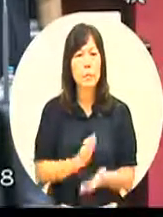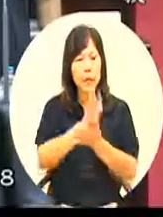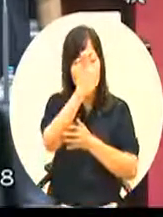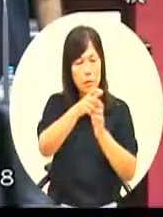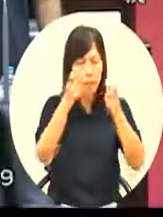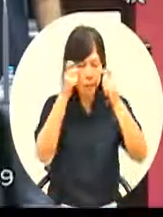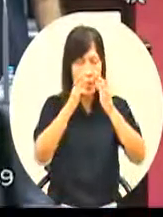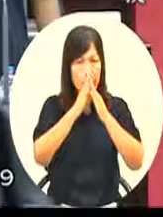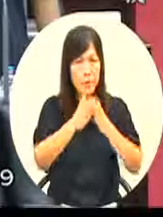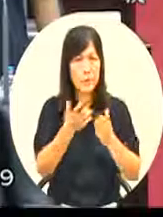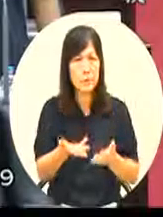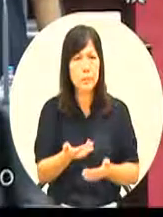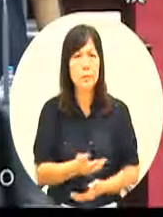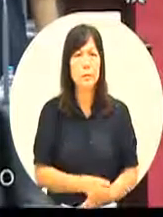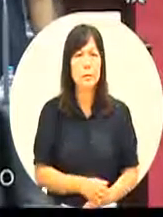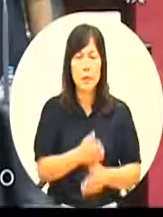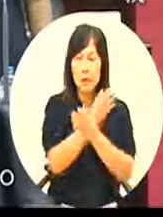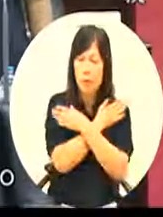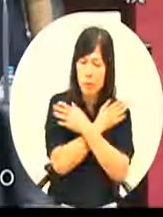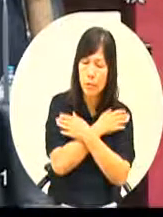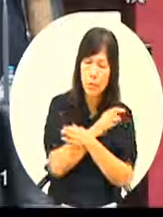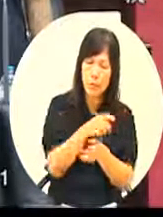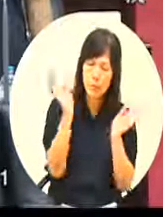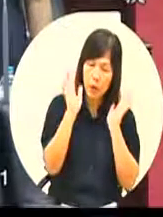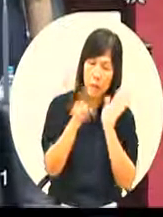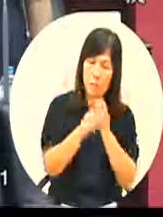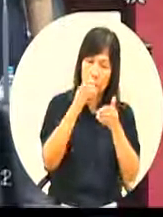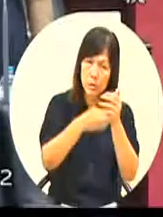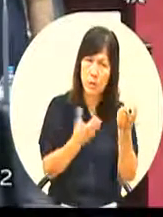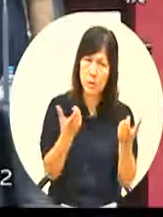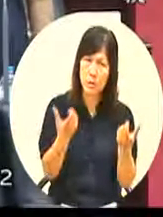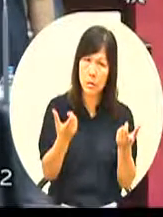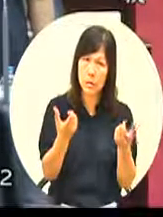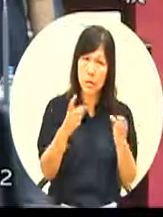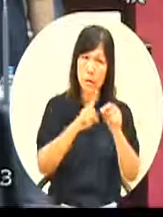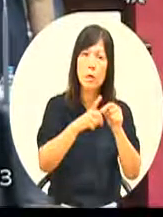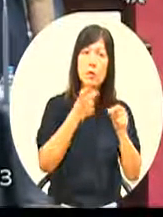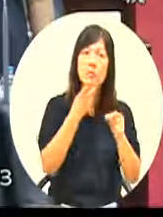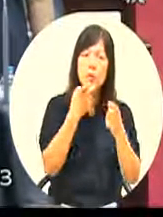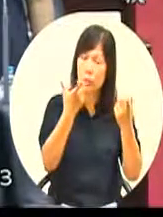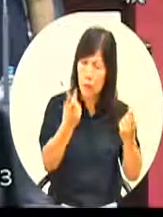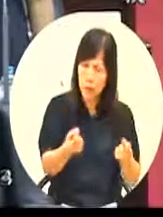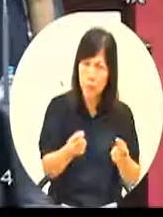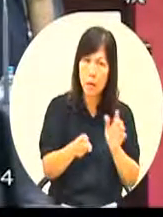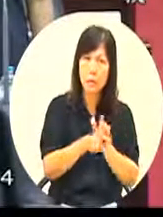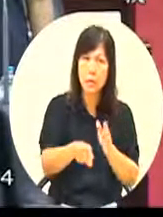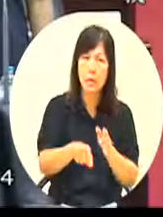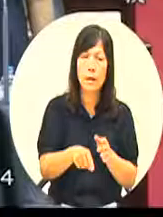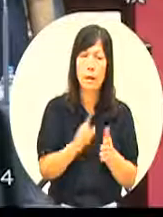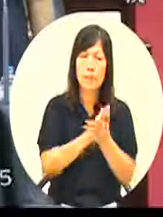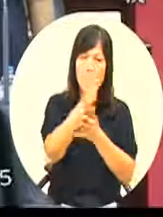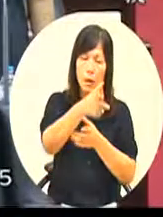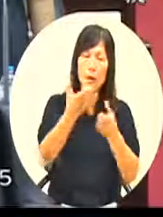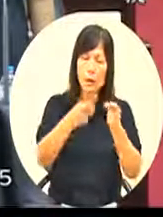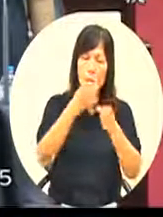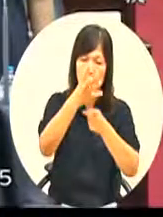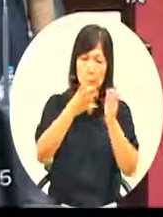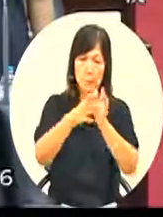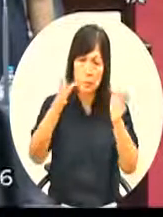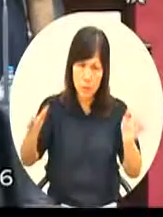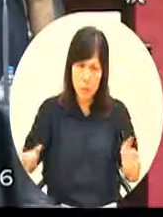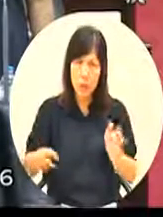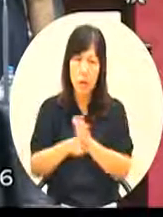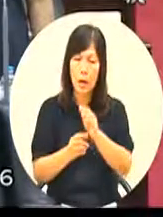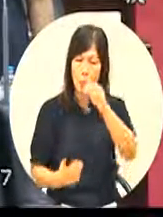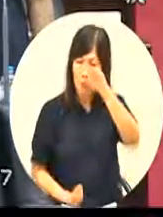雄市的幼儿的政策是不是也如同中央的部分这样子，我们未来也要在4年内